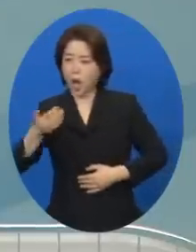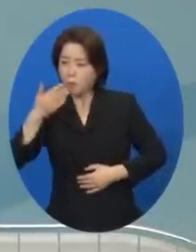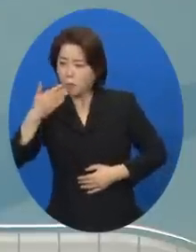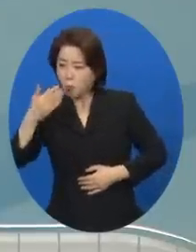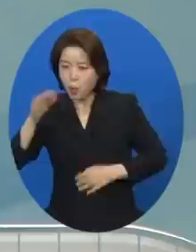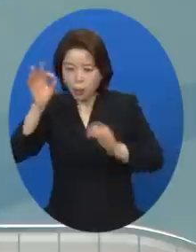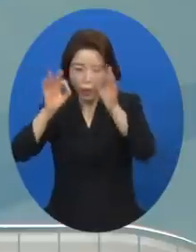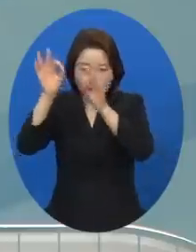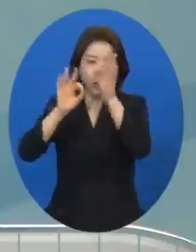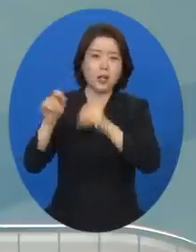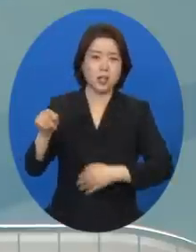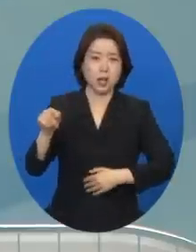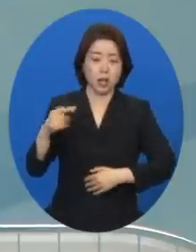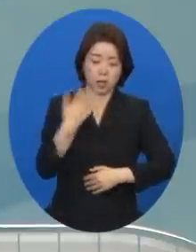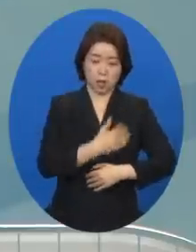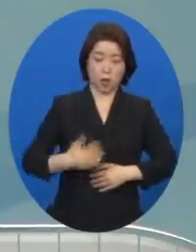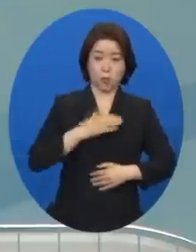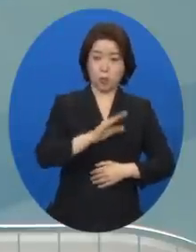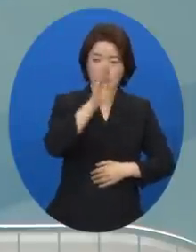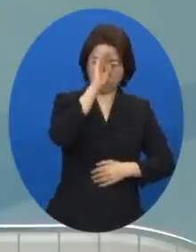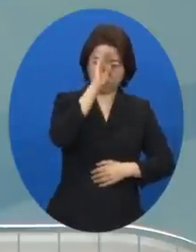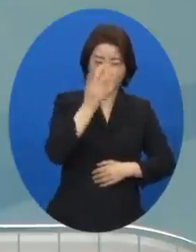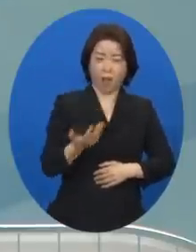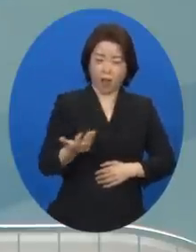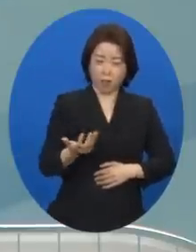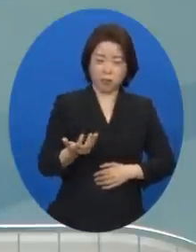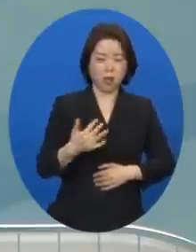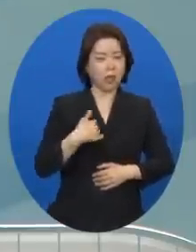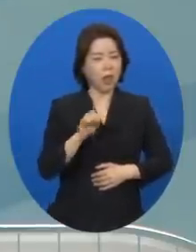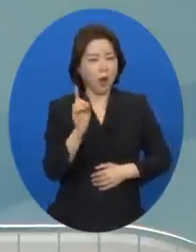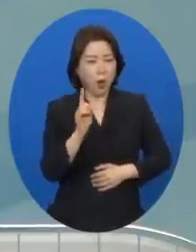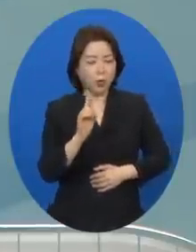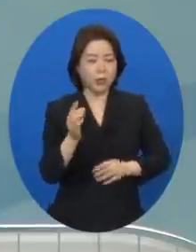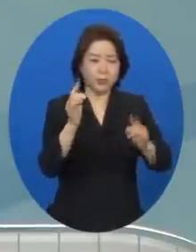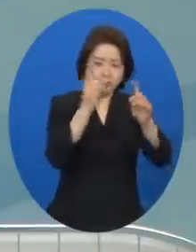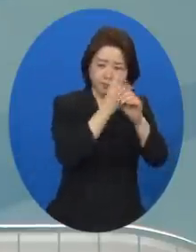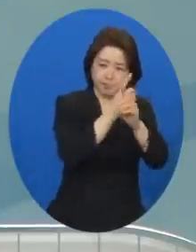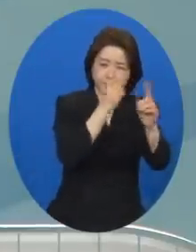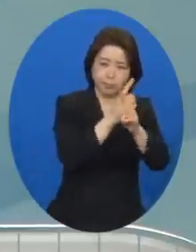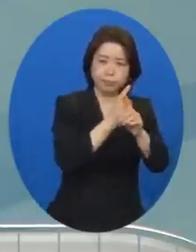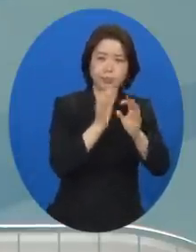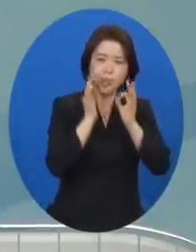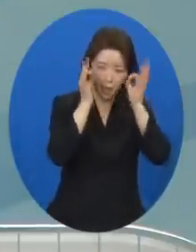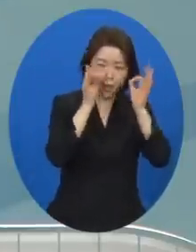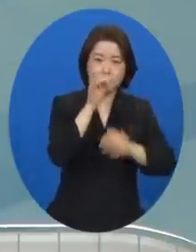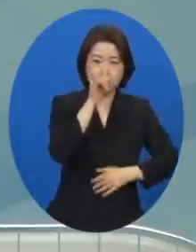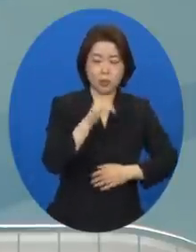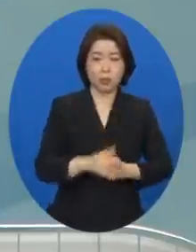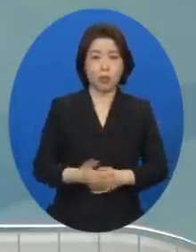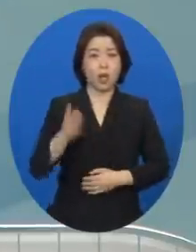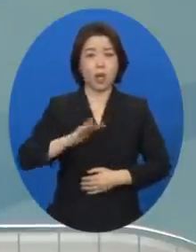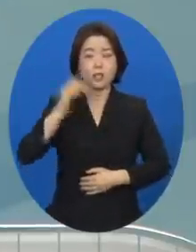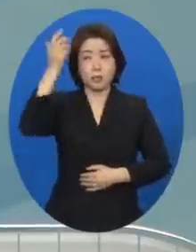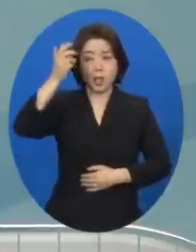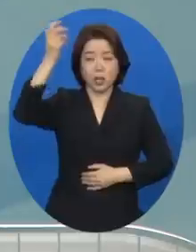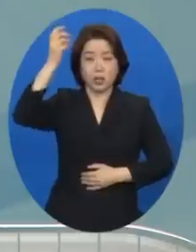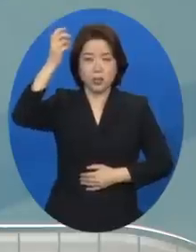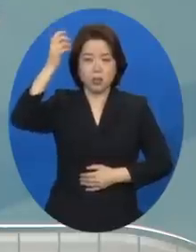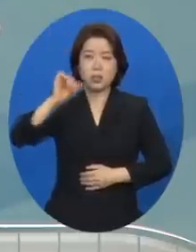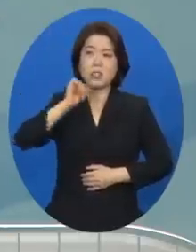하죠 몸이 아프면 본인의 어떻게 해서든지 그걸 치료하려고 합니다 근데 영적인 궁핍 은